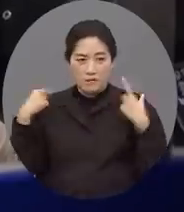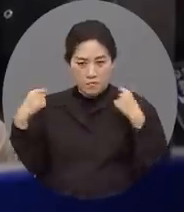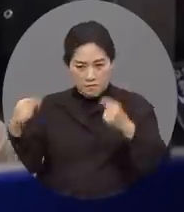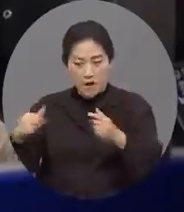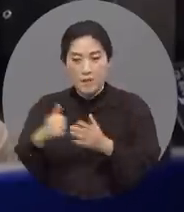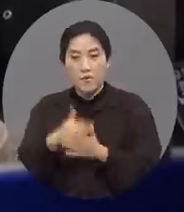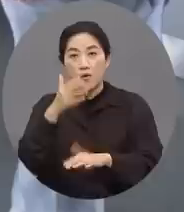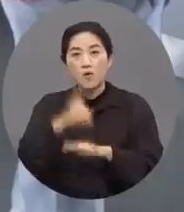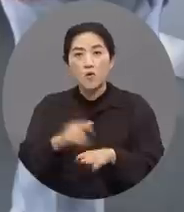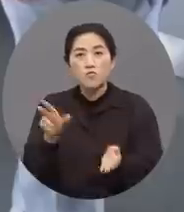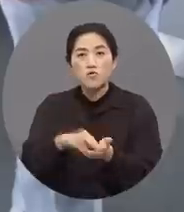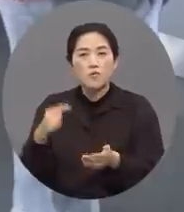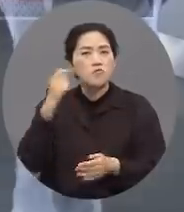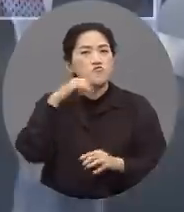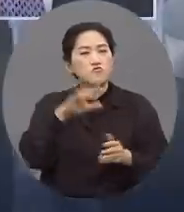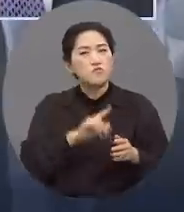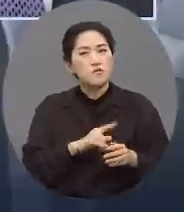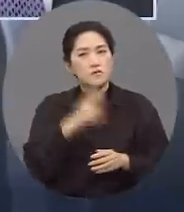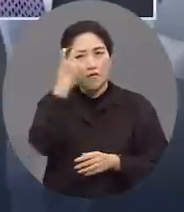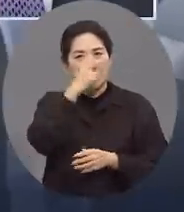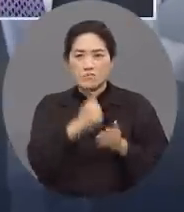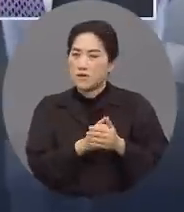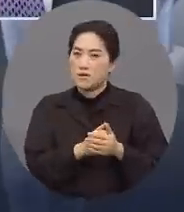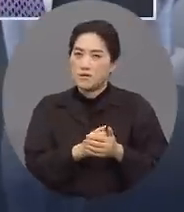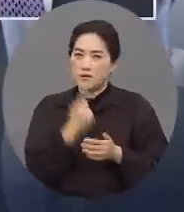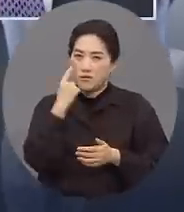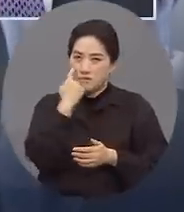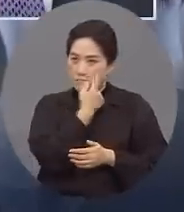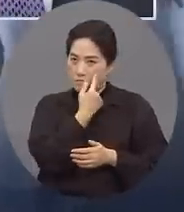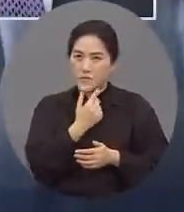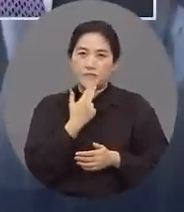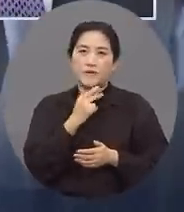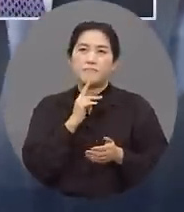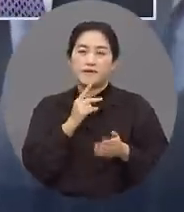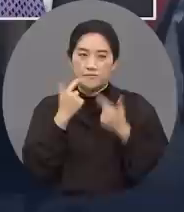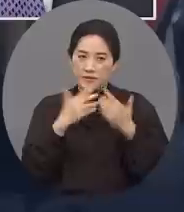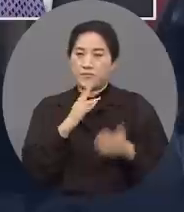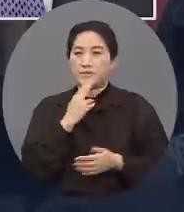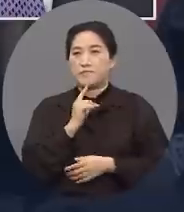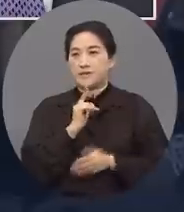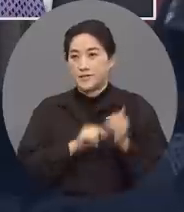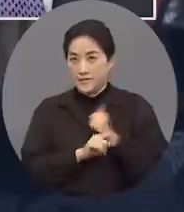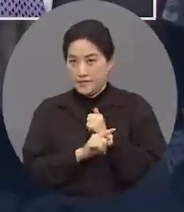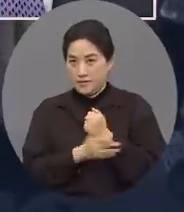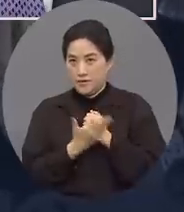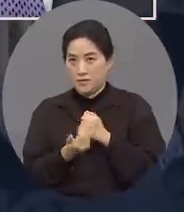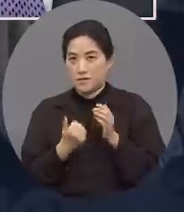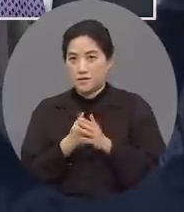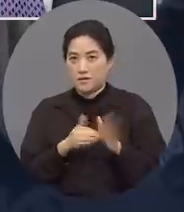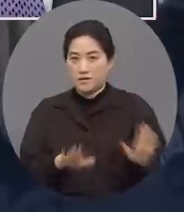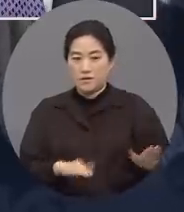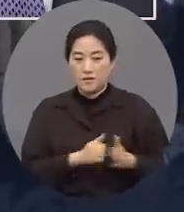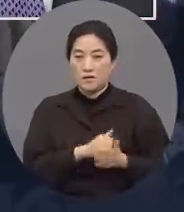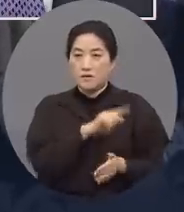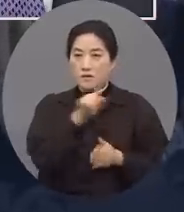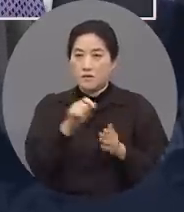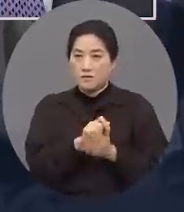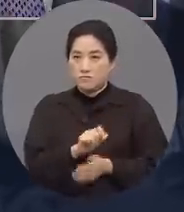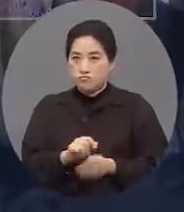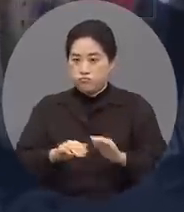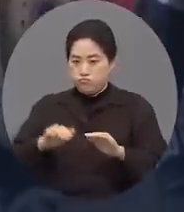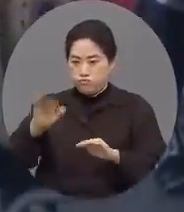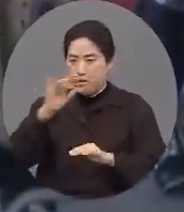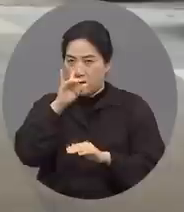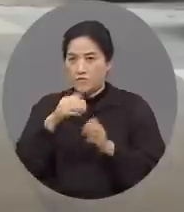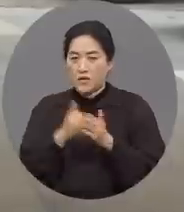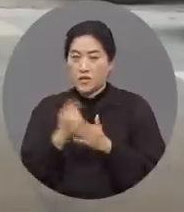것으로 보입니다. 그렇게 차이가 나면 안 되니까. 그리고 이제 차이가 많이 벌어질 때는 가짜가 더 많을 가능성을 생각을